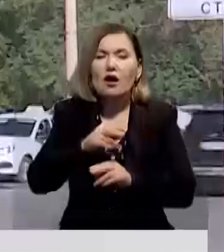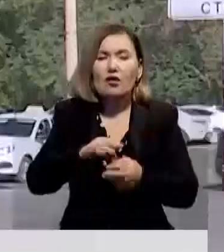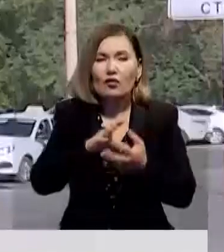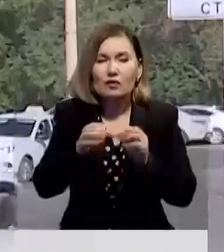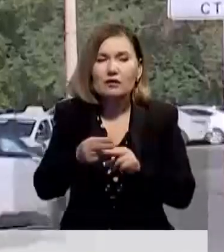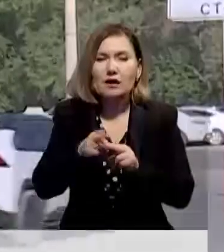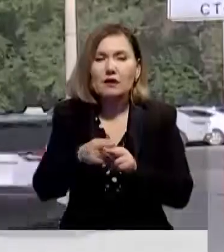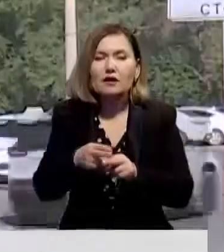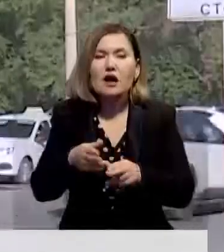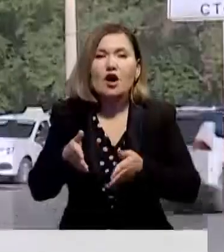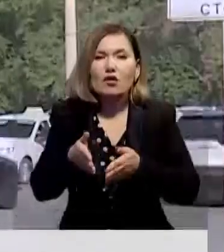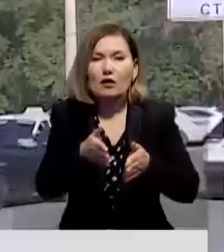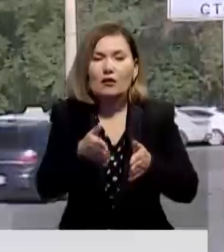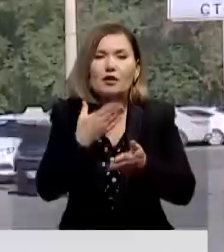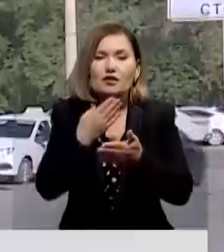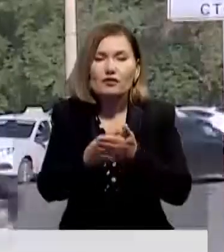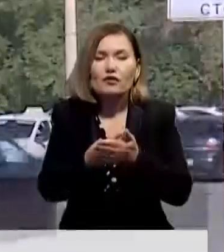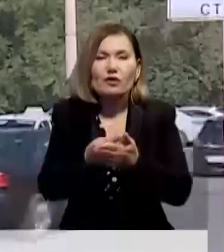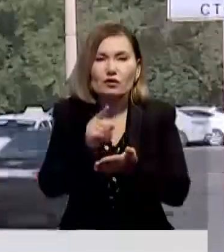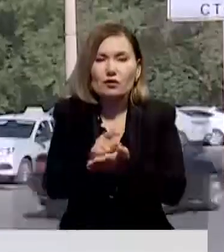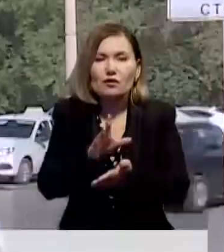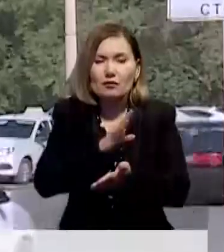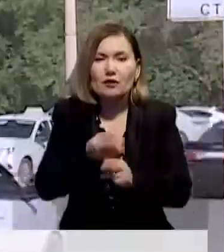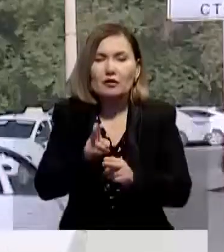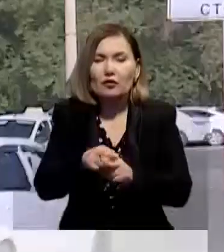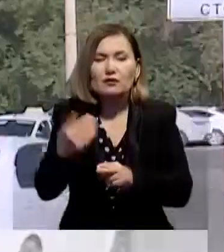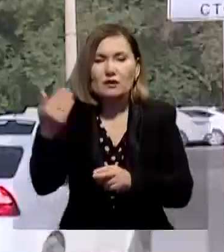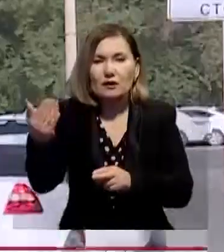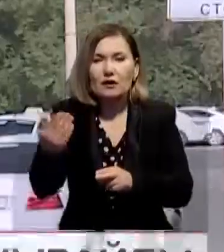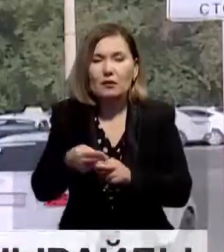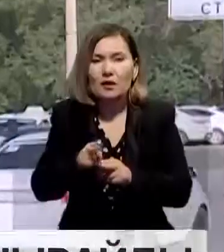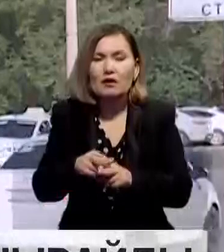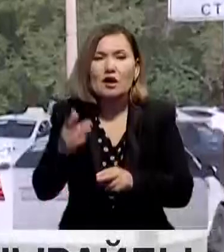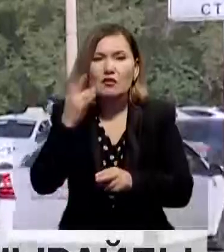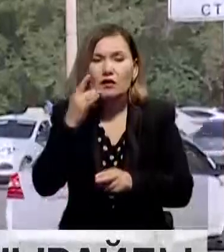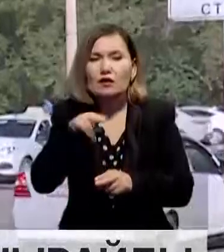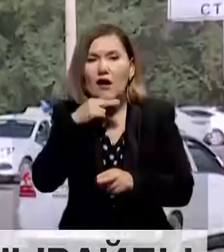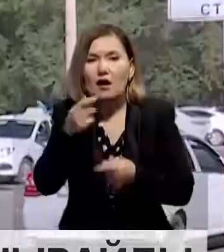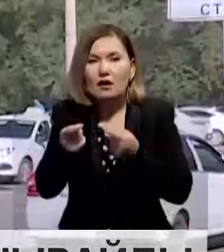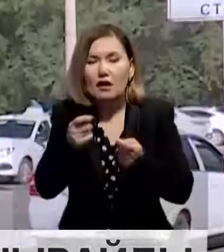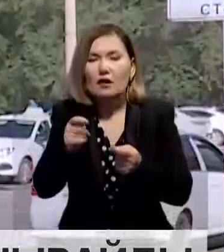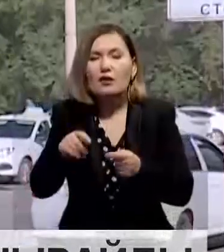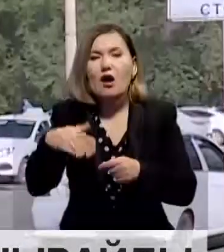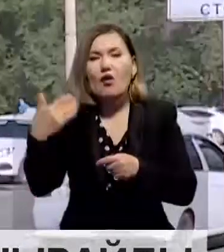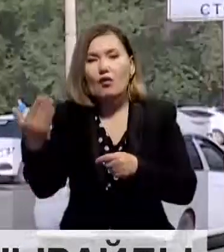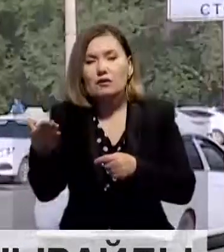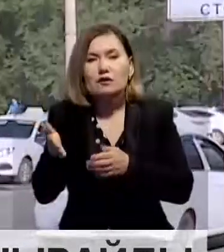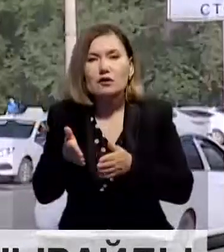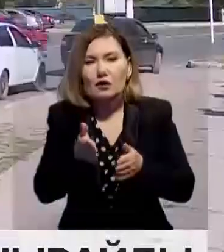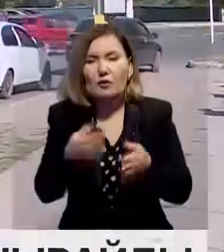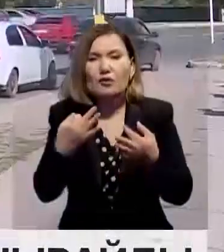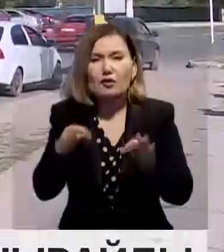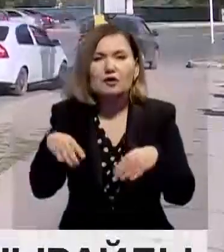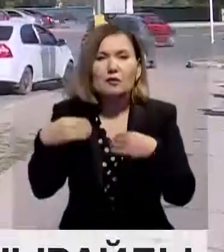велосипедшілерге арналған жолақтармен жүруге тиіс. Егер олар болмаған жағдайда жол бөлігінің оңжак жанымен жүрүүгө уруксат